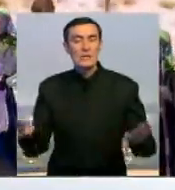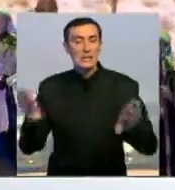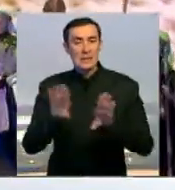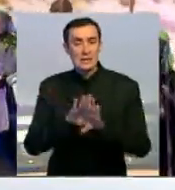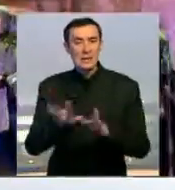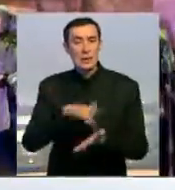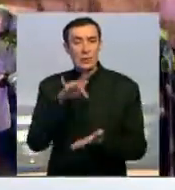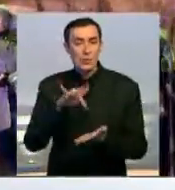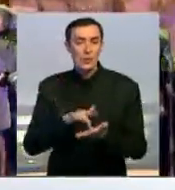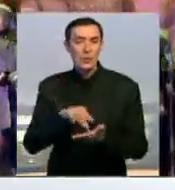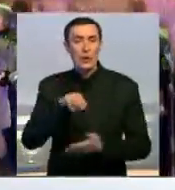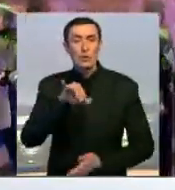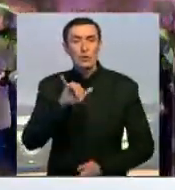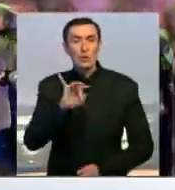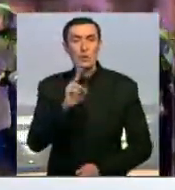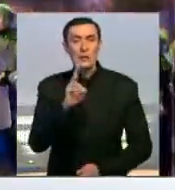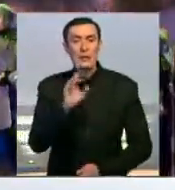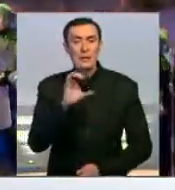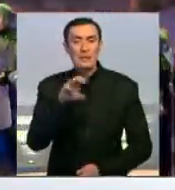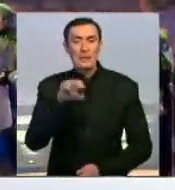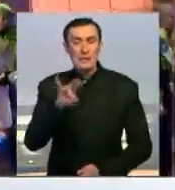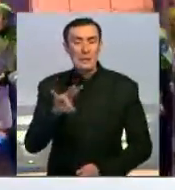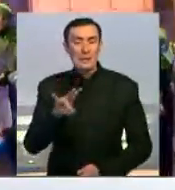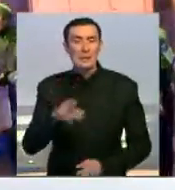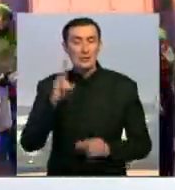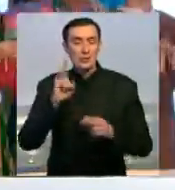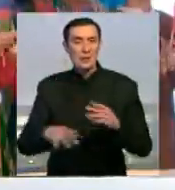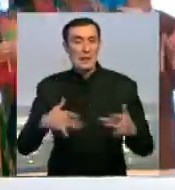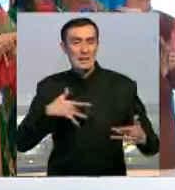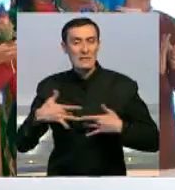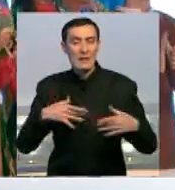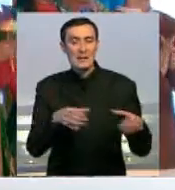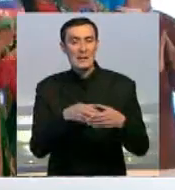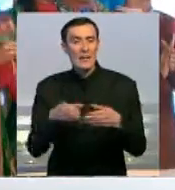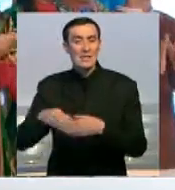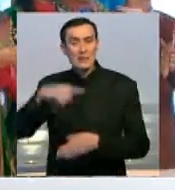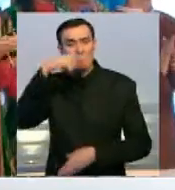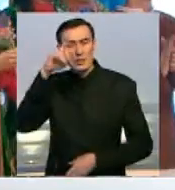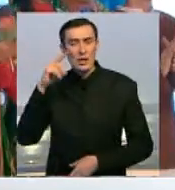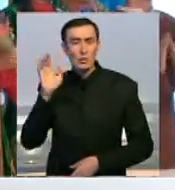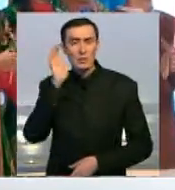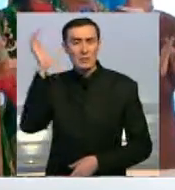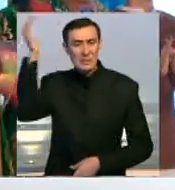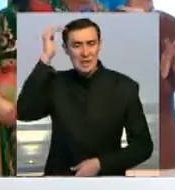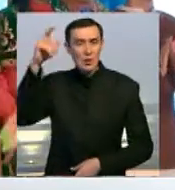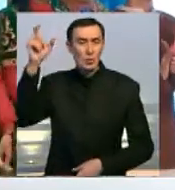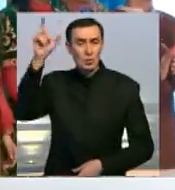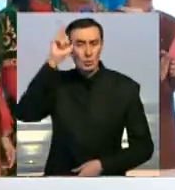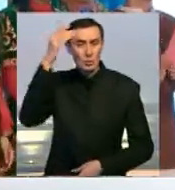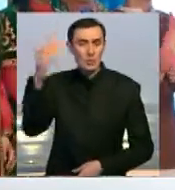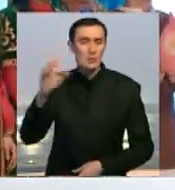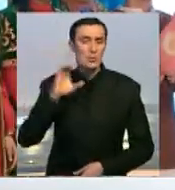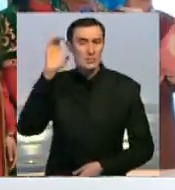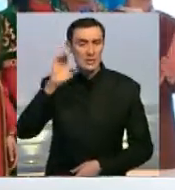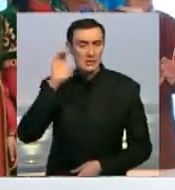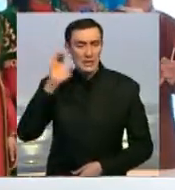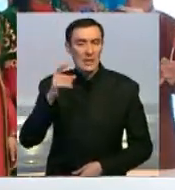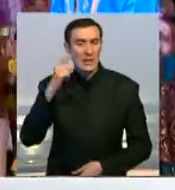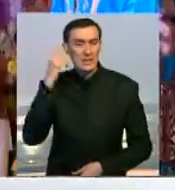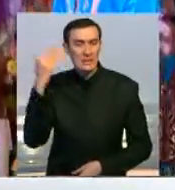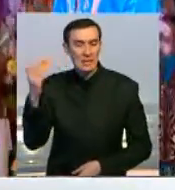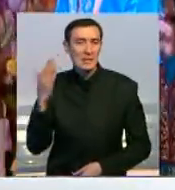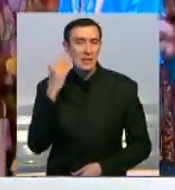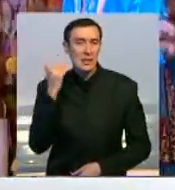«Туркестан – культурная столица тюркского мира» завершилась гала-концертом коллективов из Азербайджана, Туркменистана, Турции, Узбекистана,